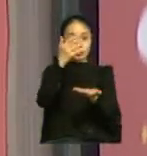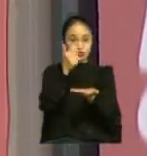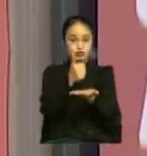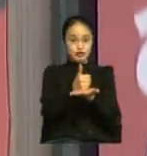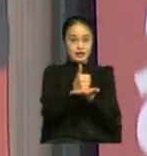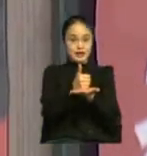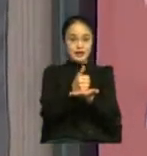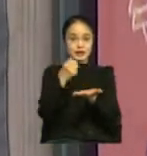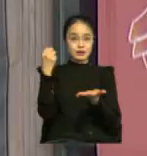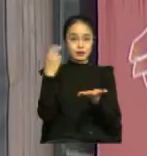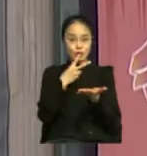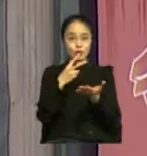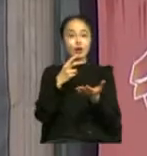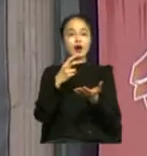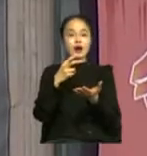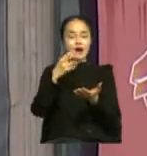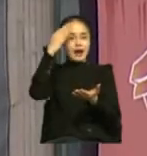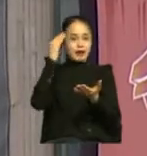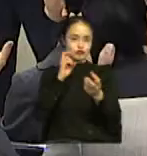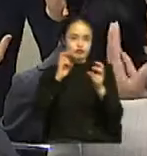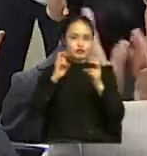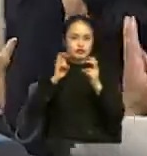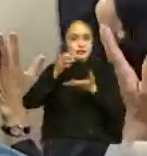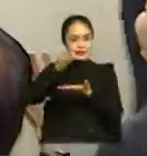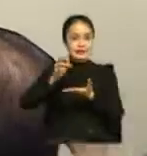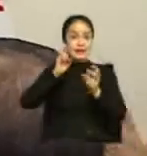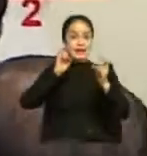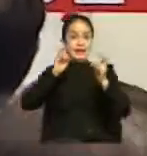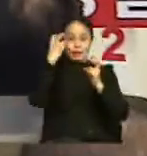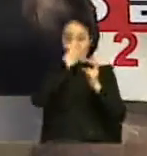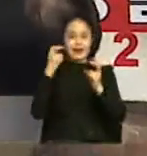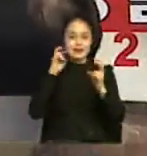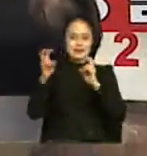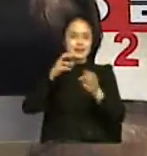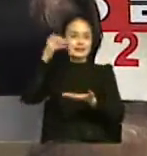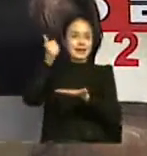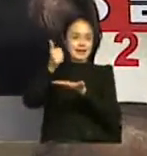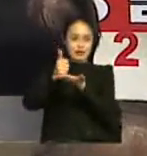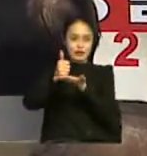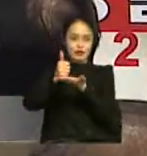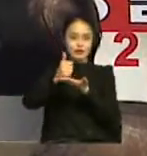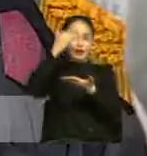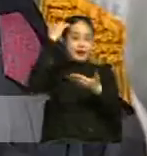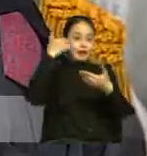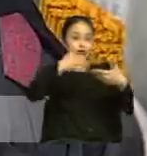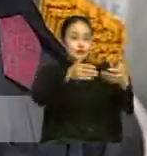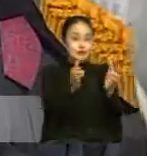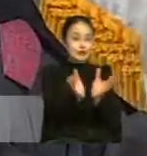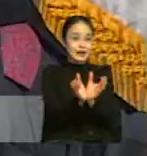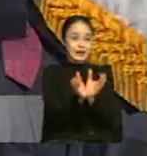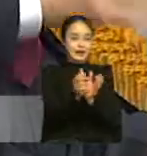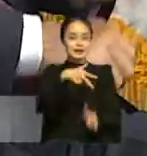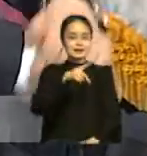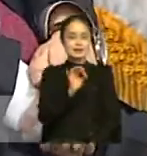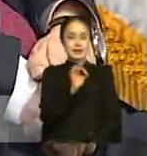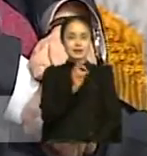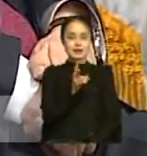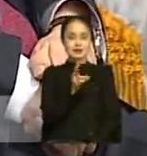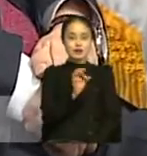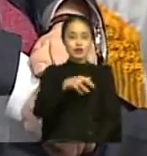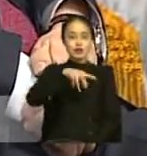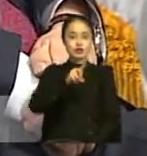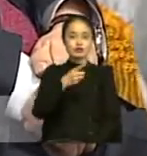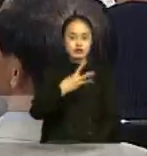사장을 지낸 자유한국당 장영철 후보도 본선 체제를 가동했습니다. 한국당의 심장으로 상징되는 지역인